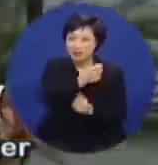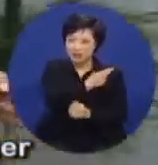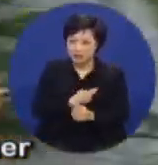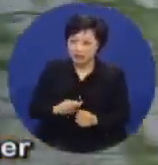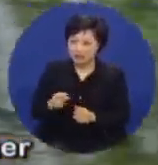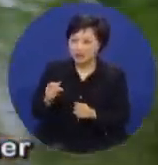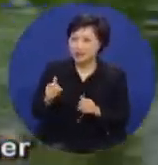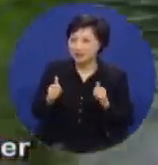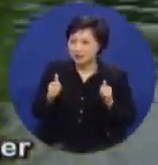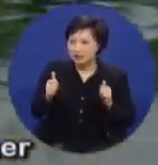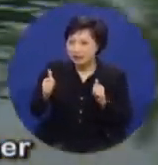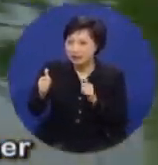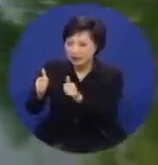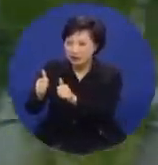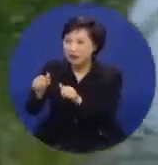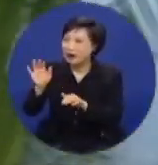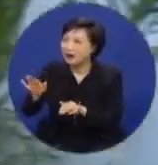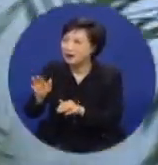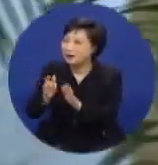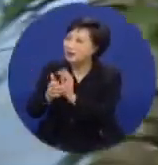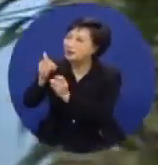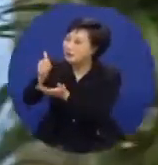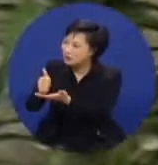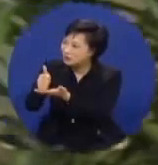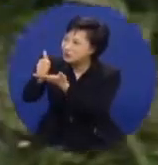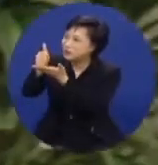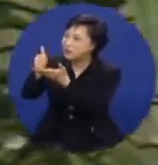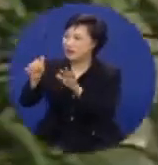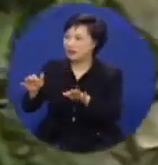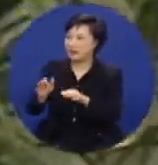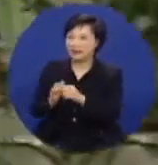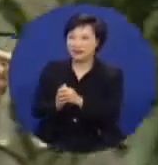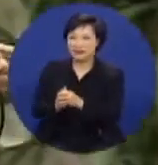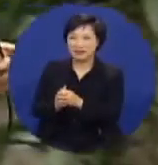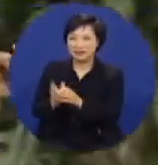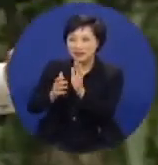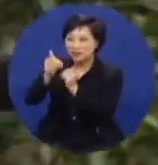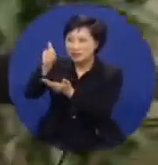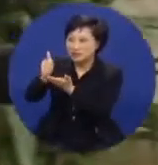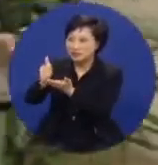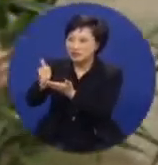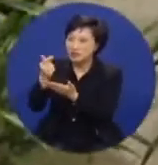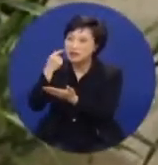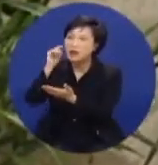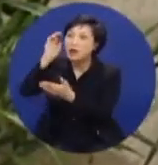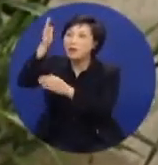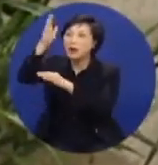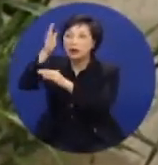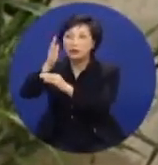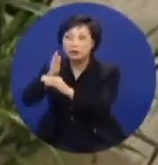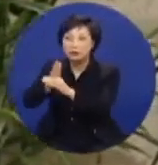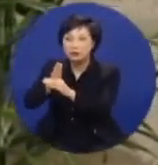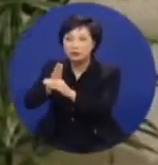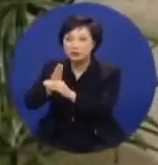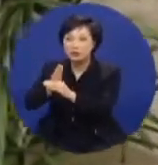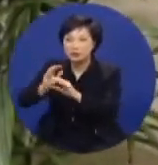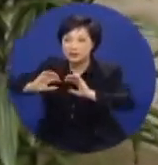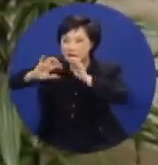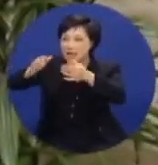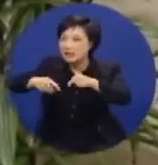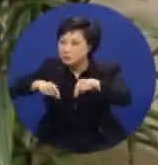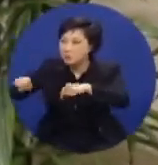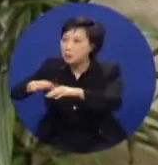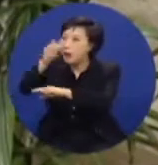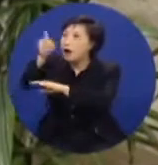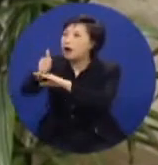말하는 거예요 예수님의 당신이 그런 용 광 중에 체제를 기변